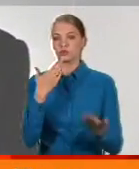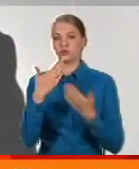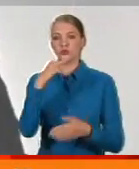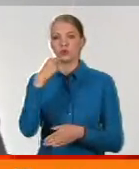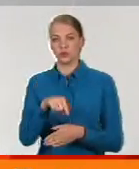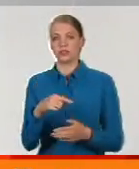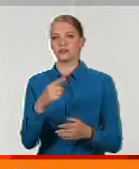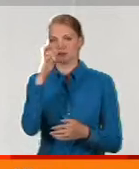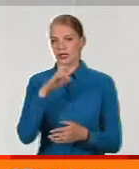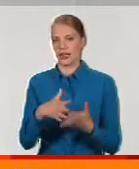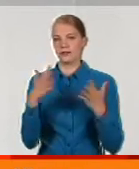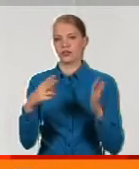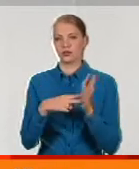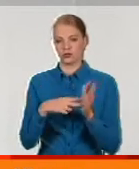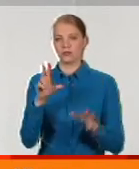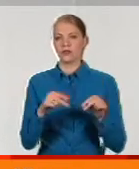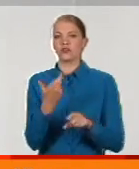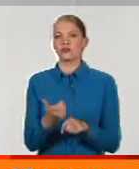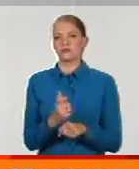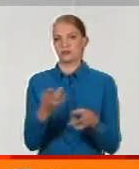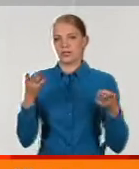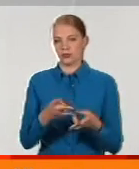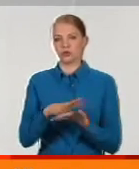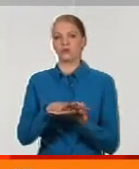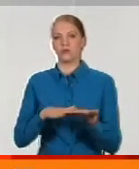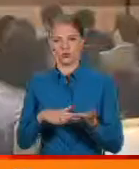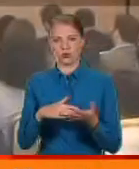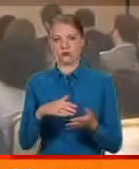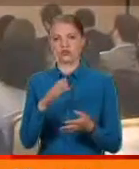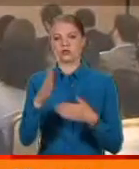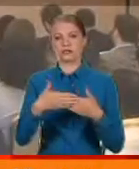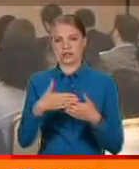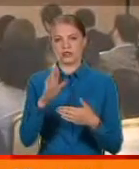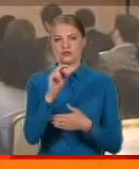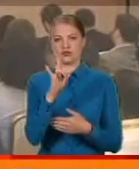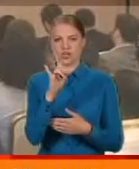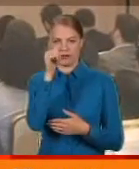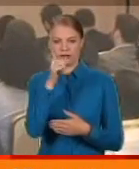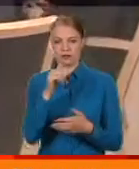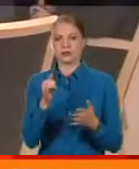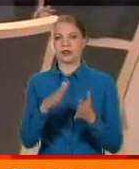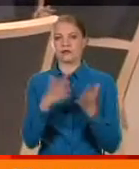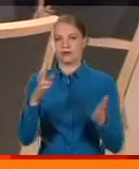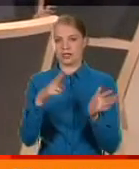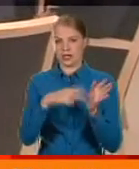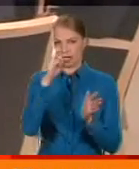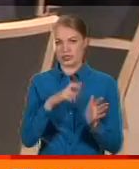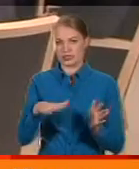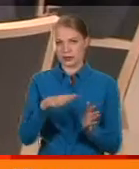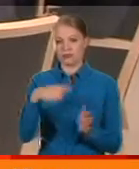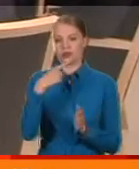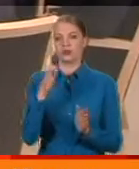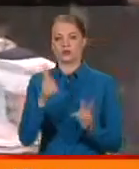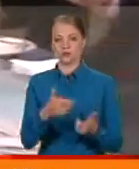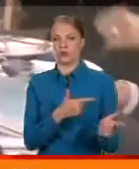Росії, країни Великої Сімки вважають життєво необхідним подовжити санкції в червні. Водночас Велика Сімка заявила про